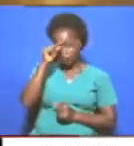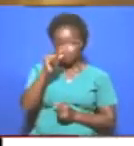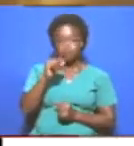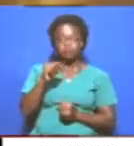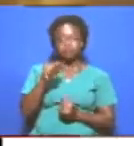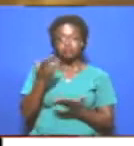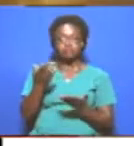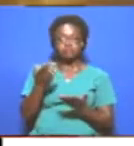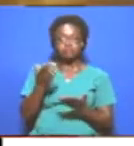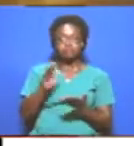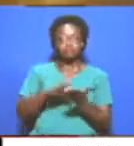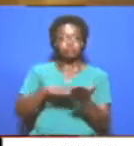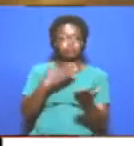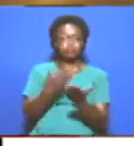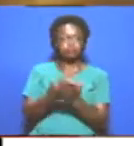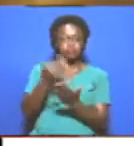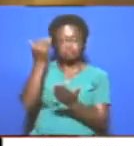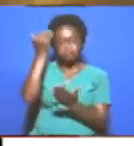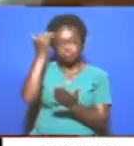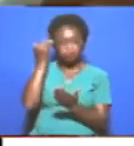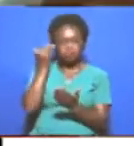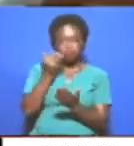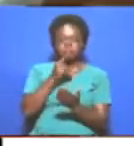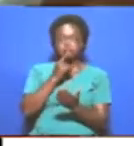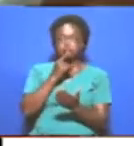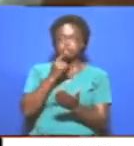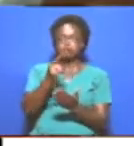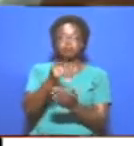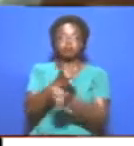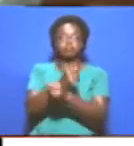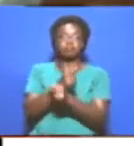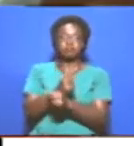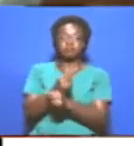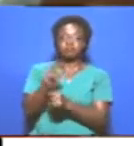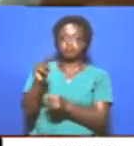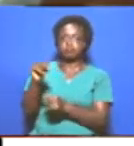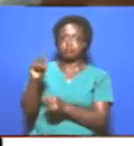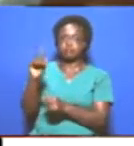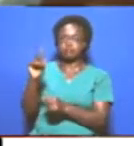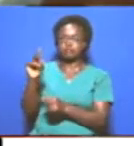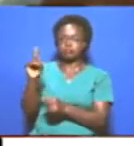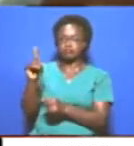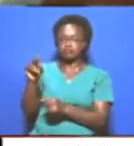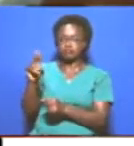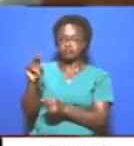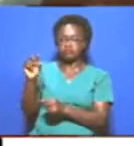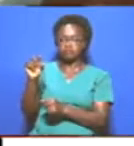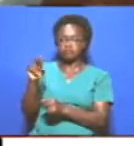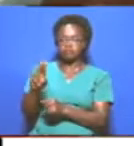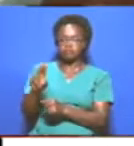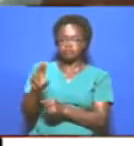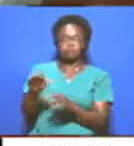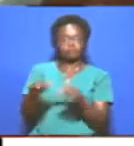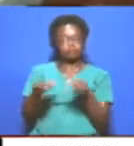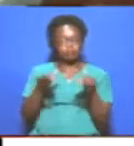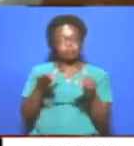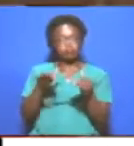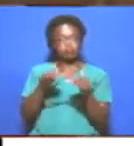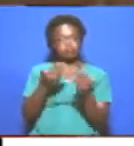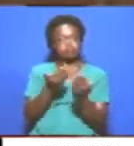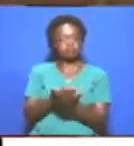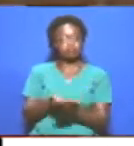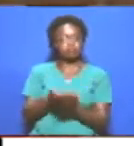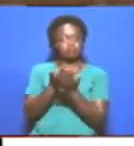kuitaka mahakama kuagiza kuzuiliwa kwa Nathan Lloyd Ndungu kwa siku 21 kusubiri kuwasilishwa kwa ombi rasmi